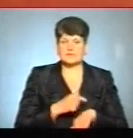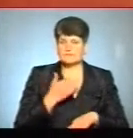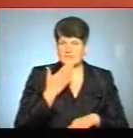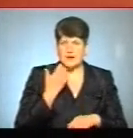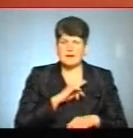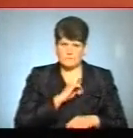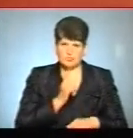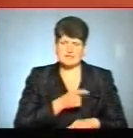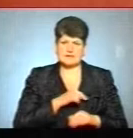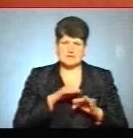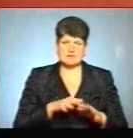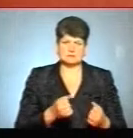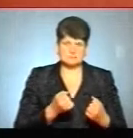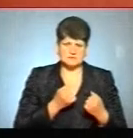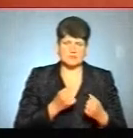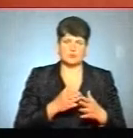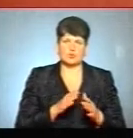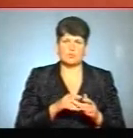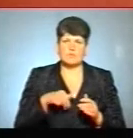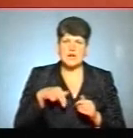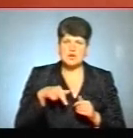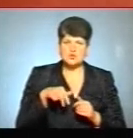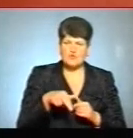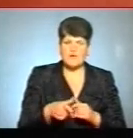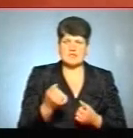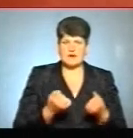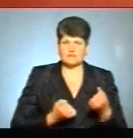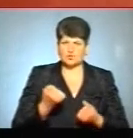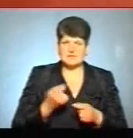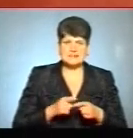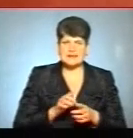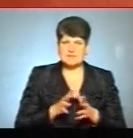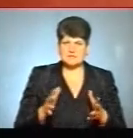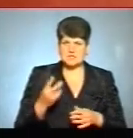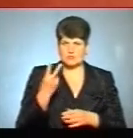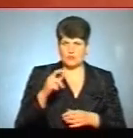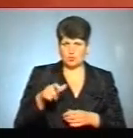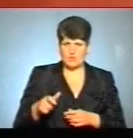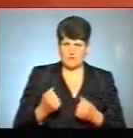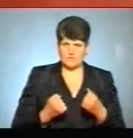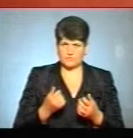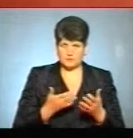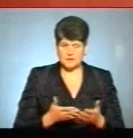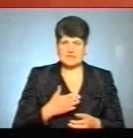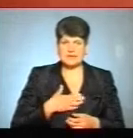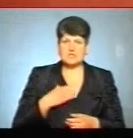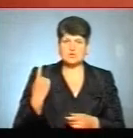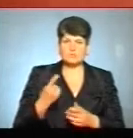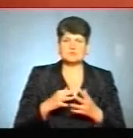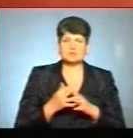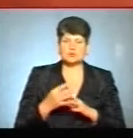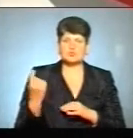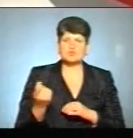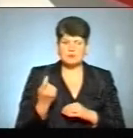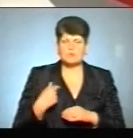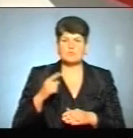посилені також заходи безпеки щодо пересування, навіть щодо автомобіля, це не більше 2 людей в автомобілі. Наша область аграрна, ми повинні розуміти,